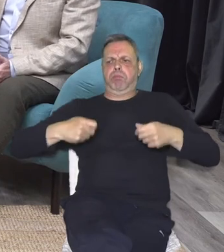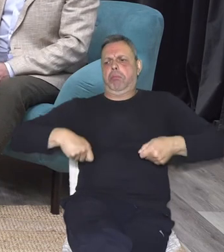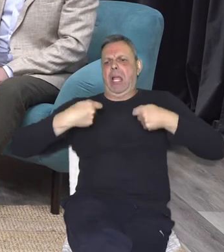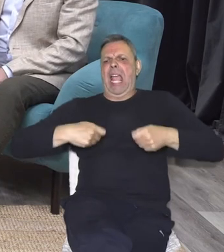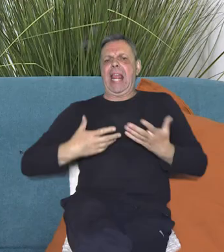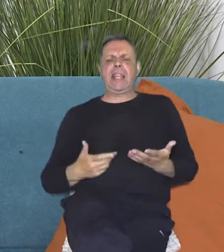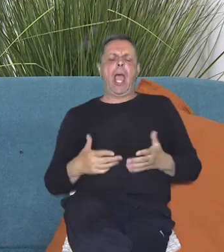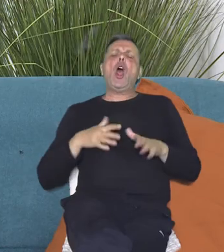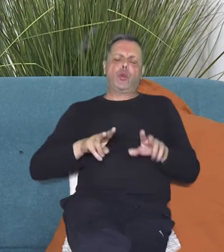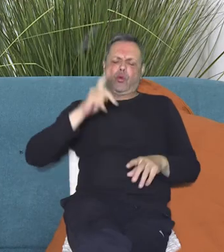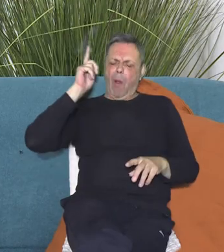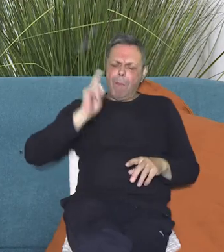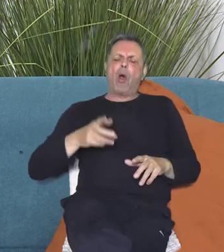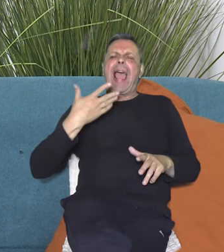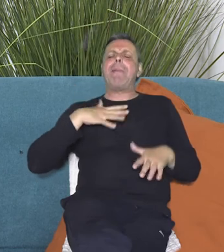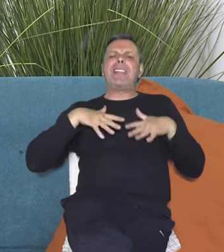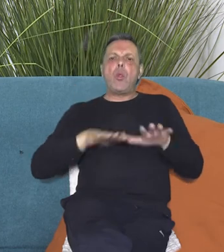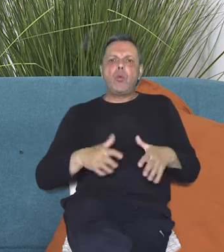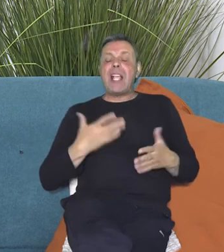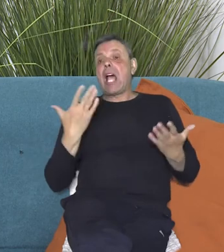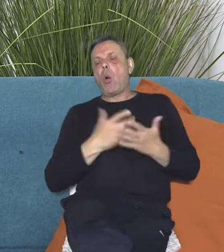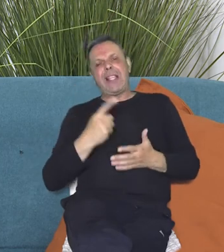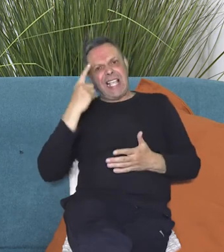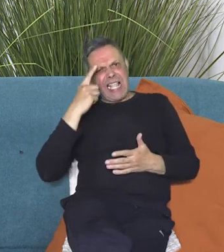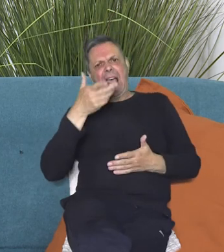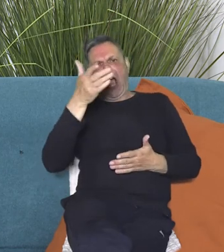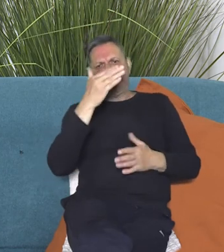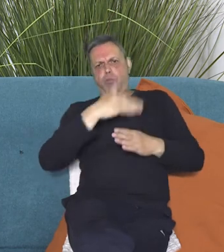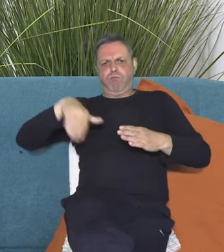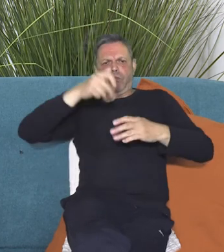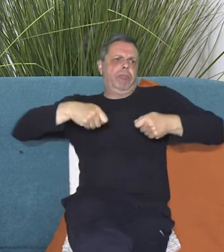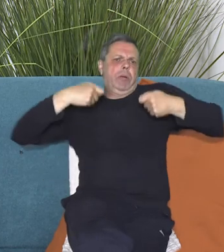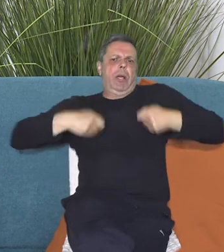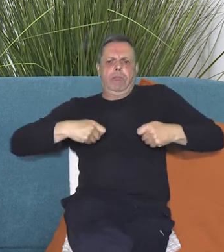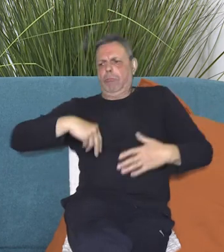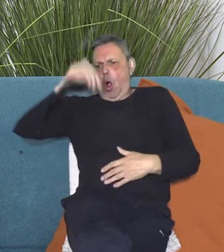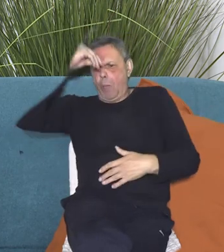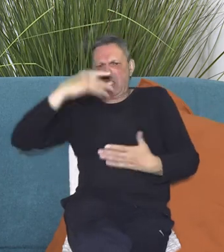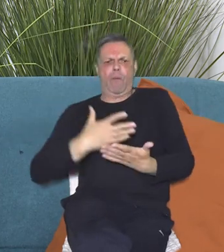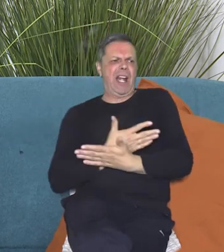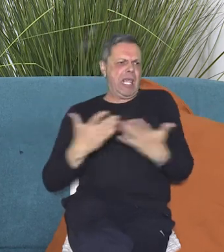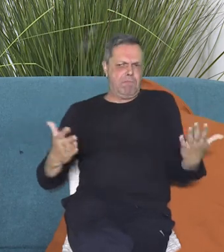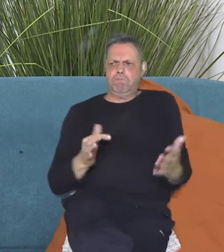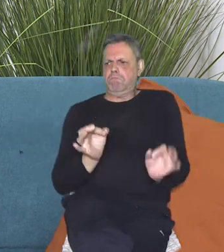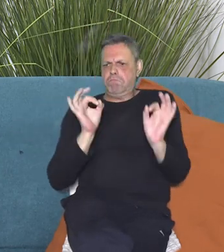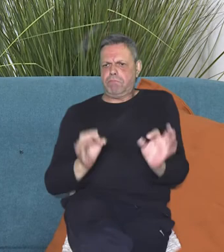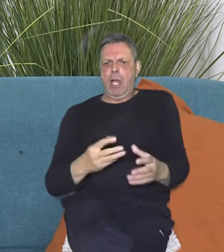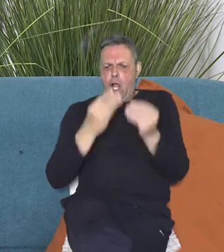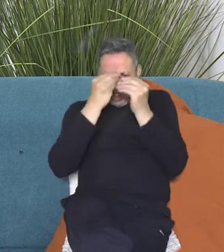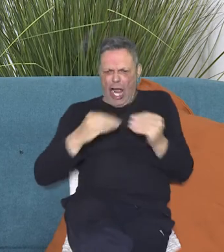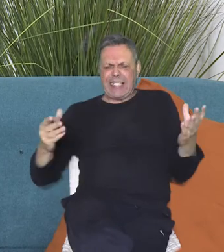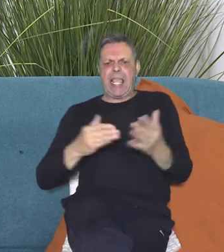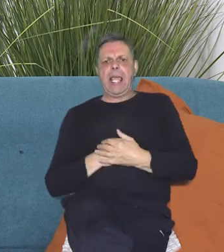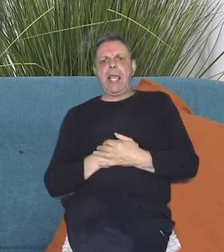Znači, društvo mora imati svoju elitu, mora imati ljude za koje se zna da su obrazovani, besprijekorni, da